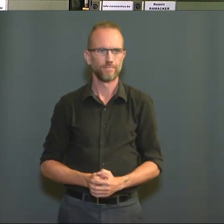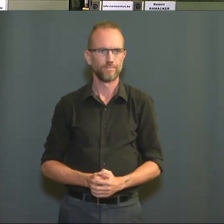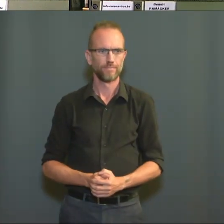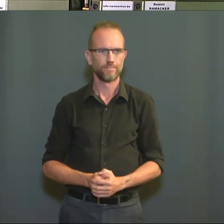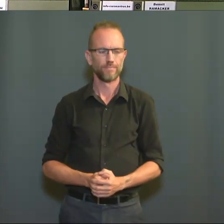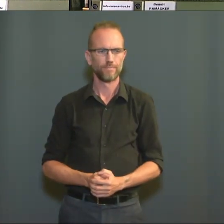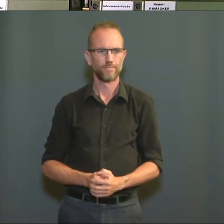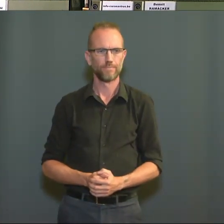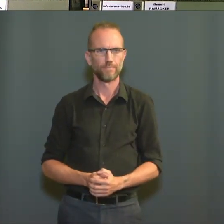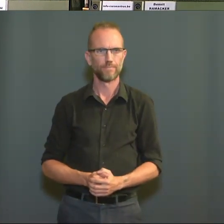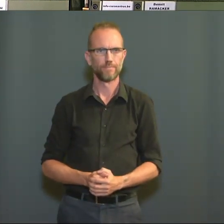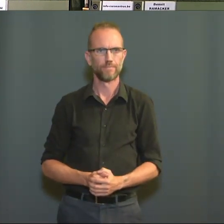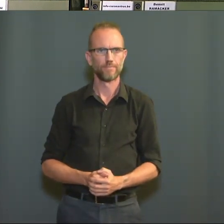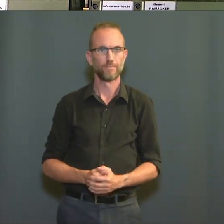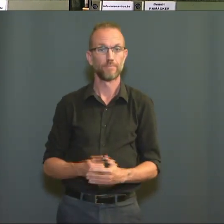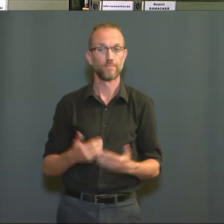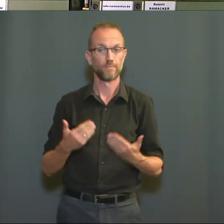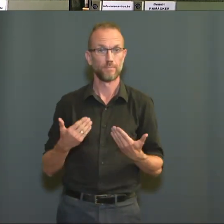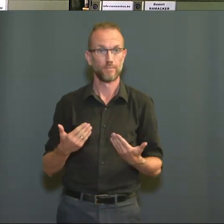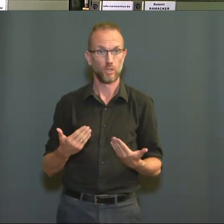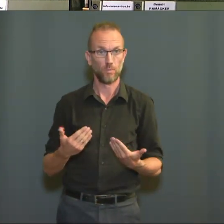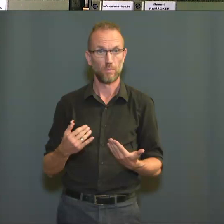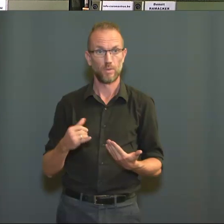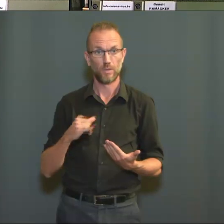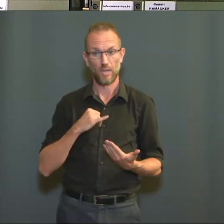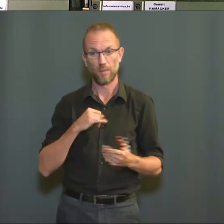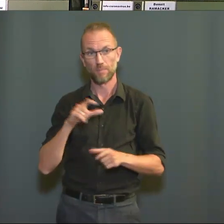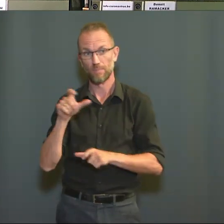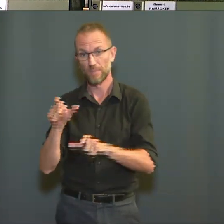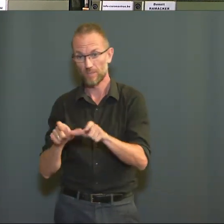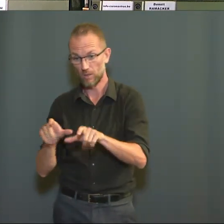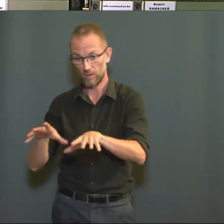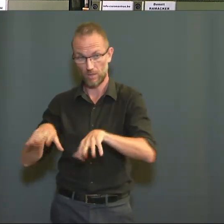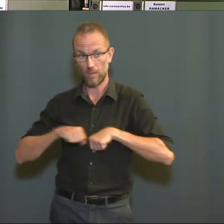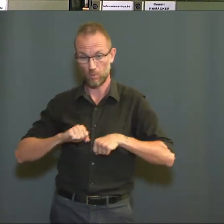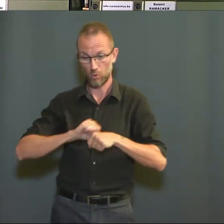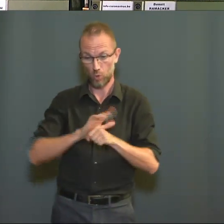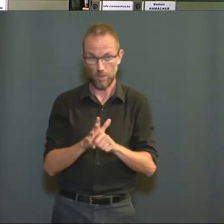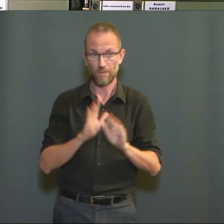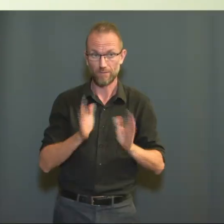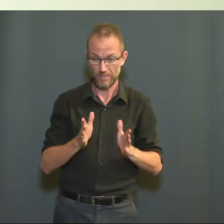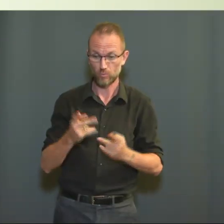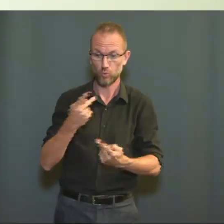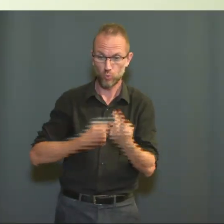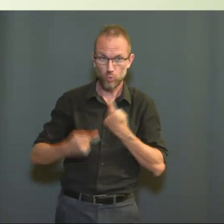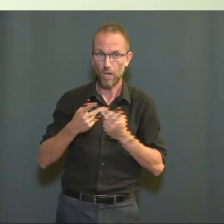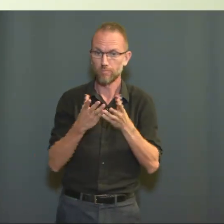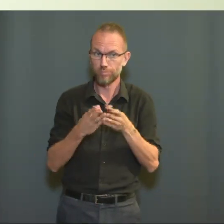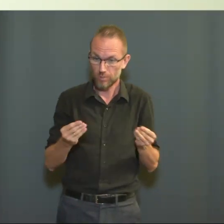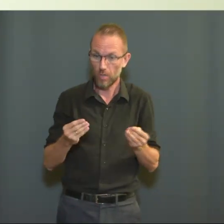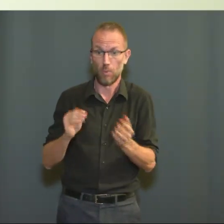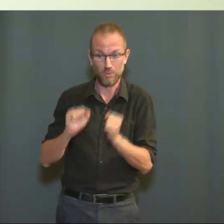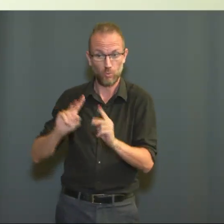Que sait-on actuellement des cas de recontamination et de la durée de l'immunité après avoir contracté le virus?